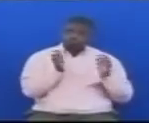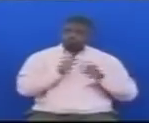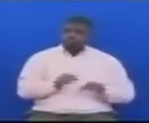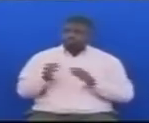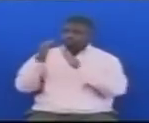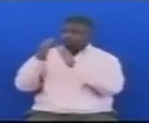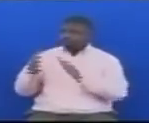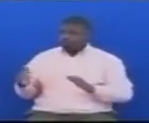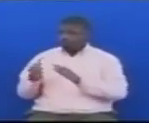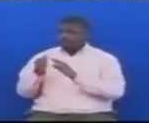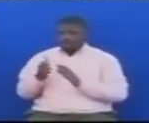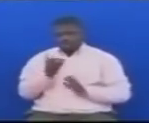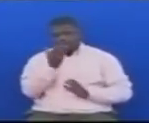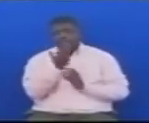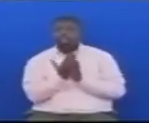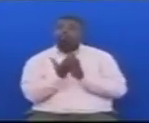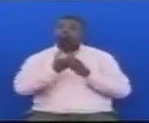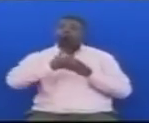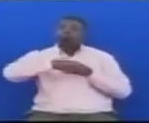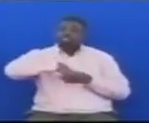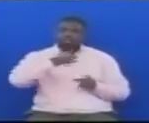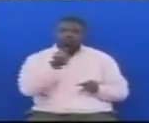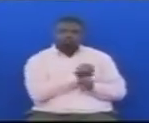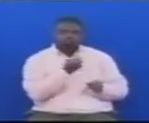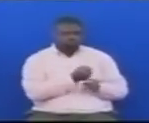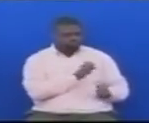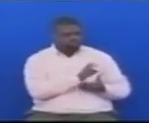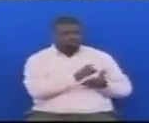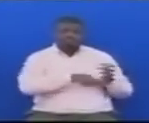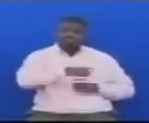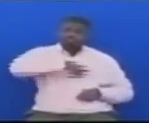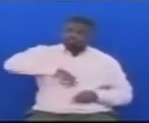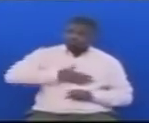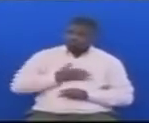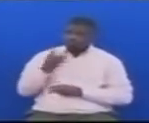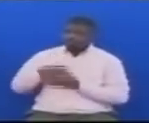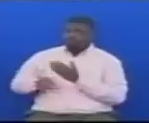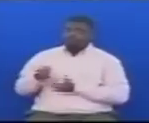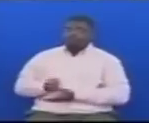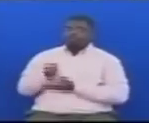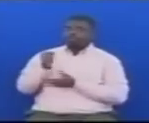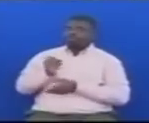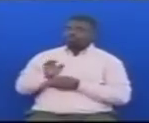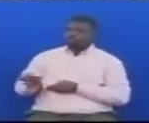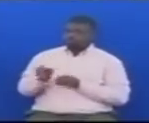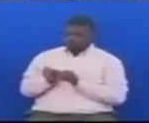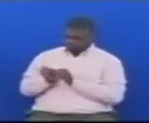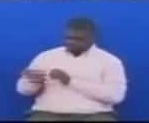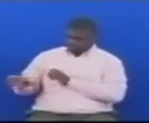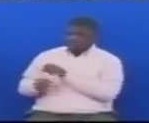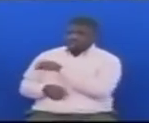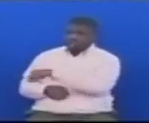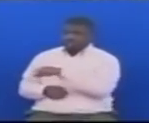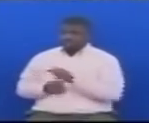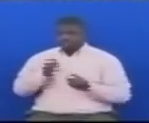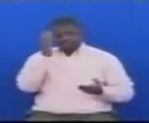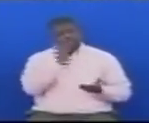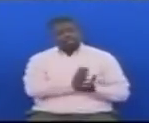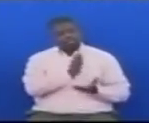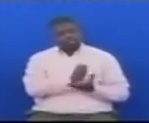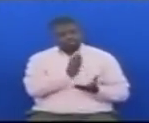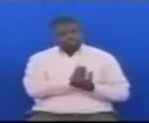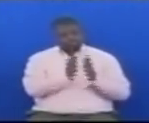maboma. Haijajumuisha shughuli ambazo halmashauri zetu katika bajeti zao zinatenga. Kwa hiyo nimhakikishie